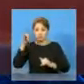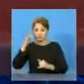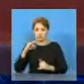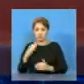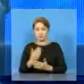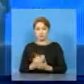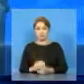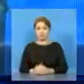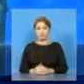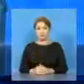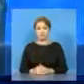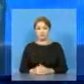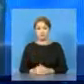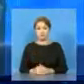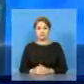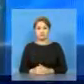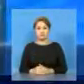Казахстана.